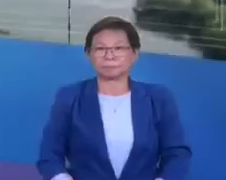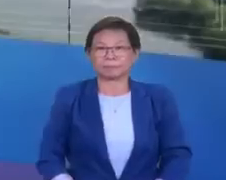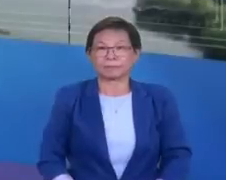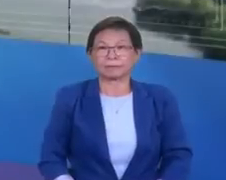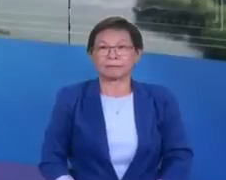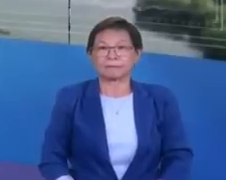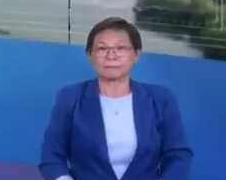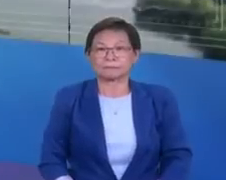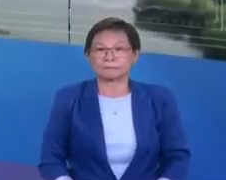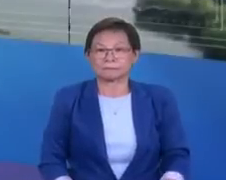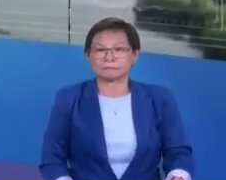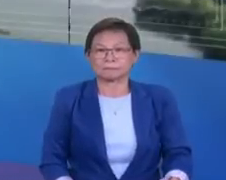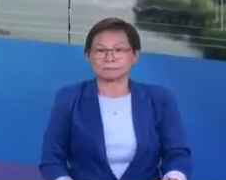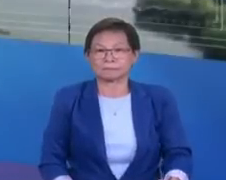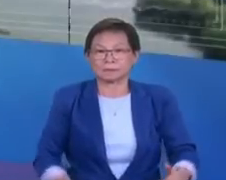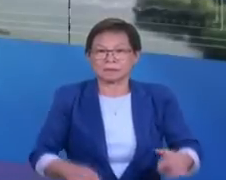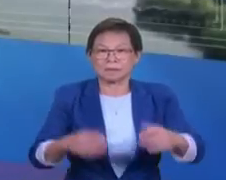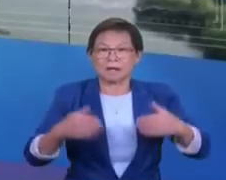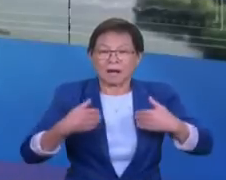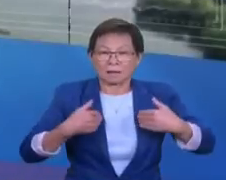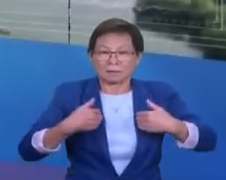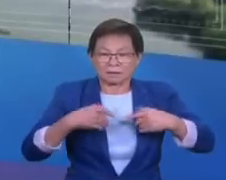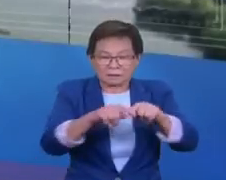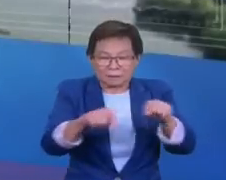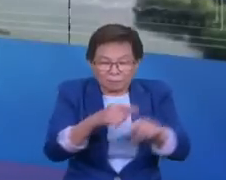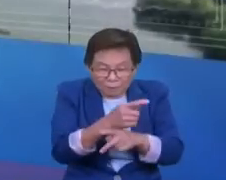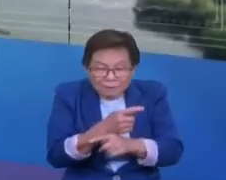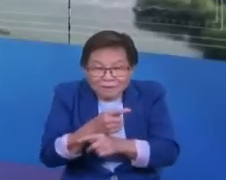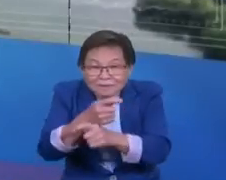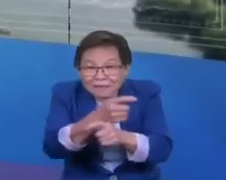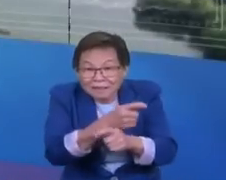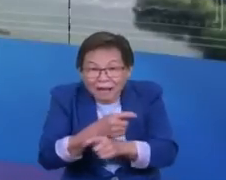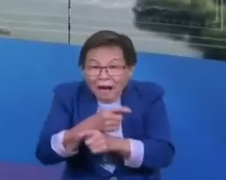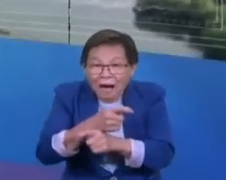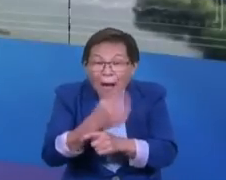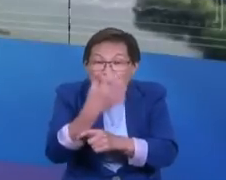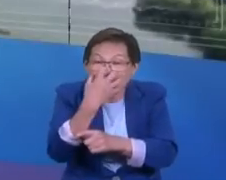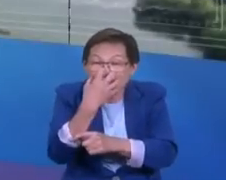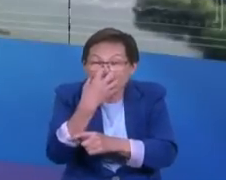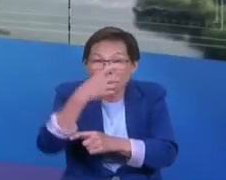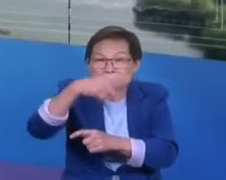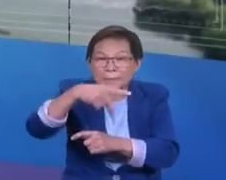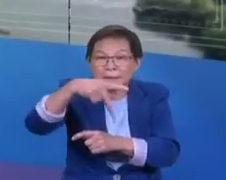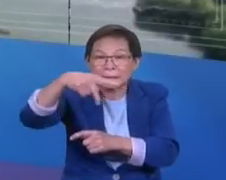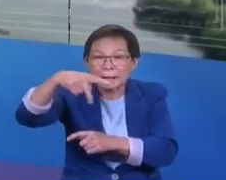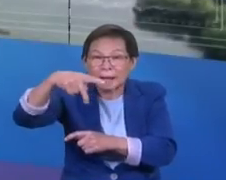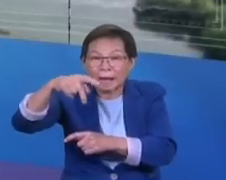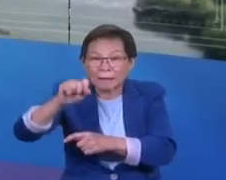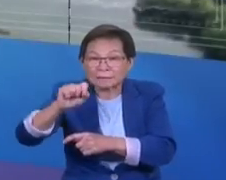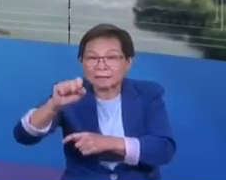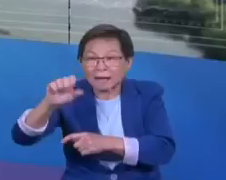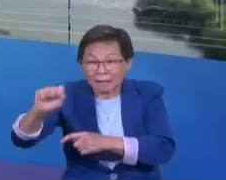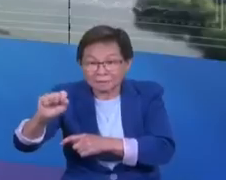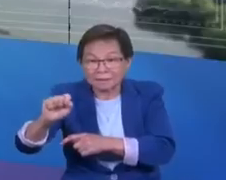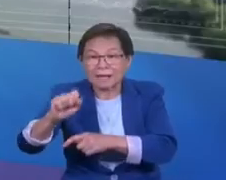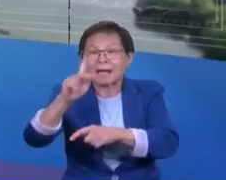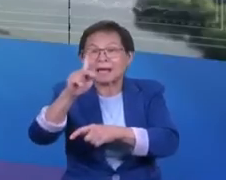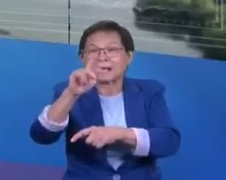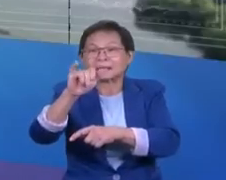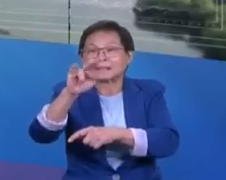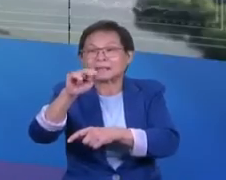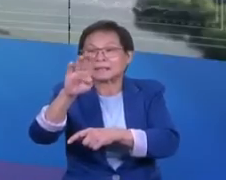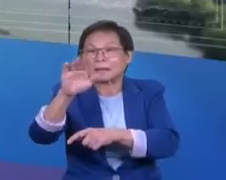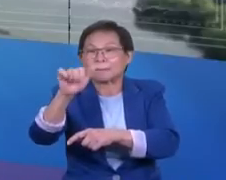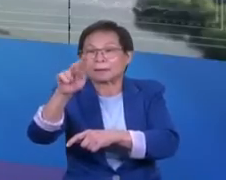rakyat pewujudan kawasan penternakan kinzir pfa secara berpusat di tongot kinabatangan akan menjadikan